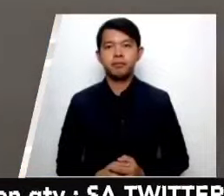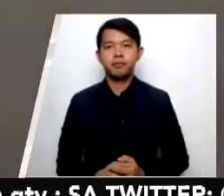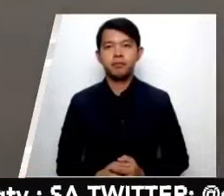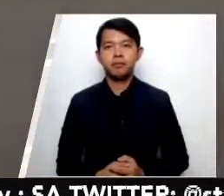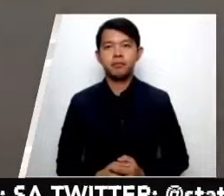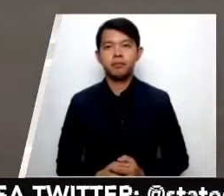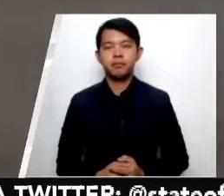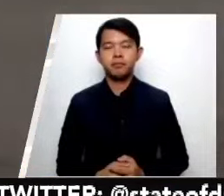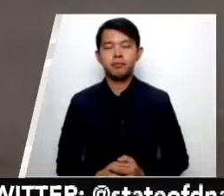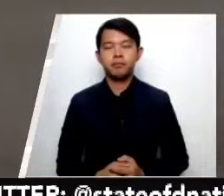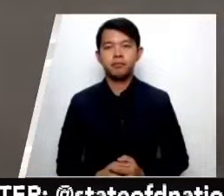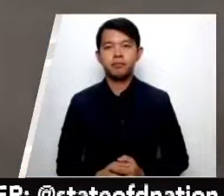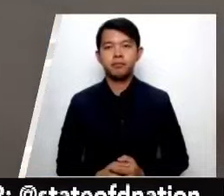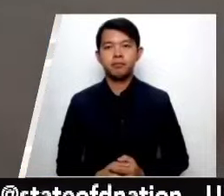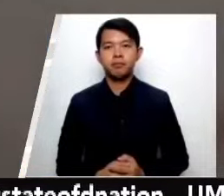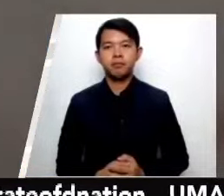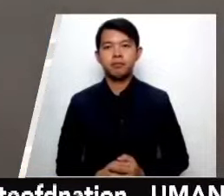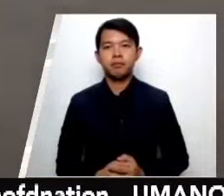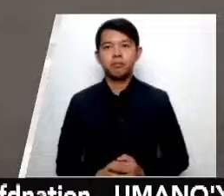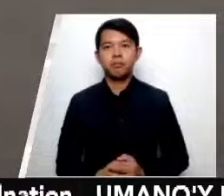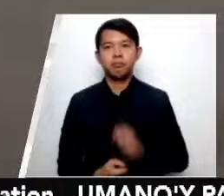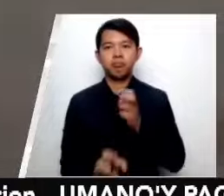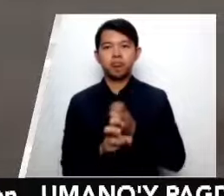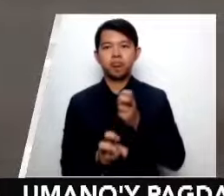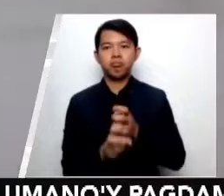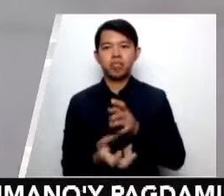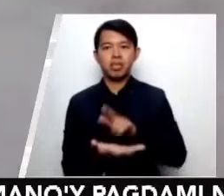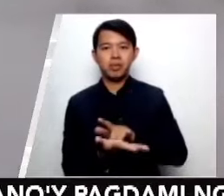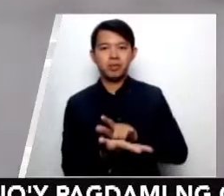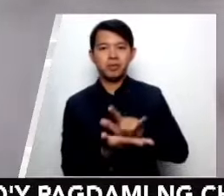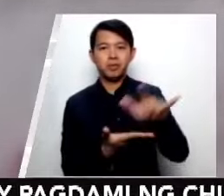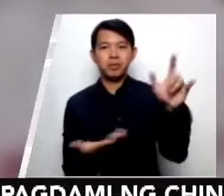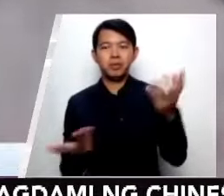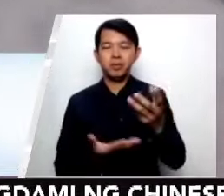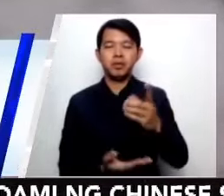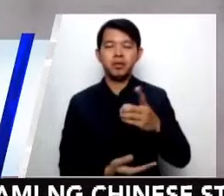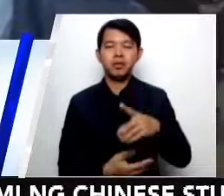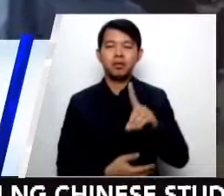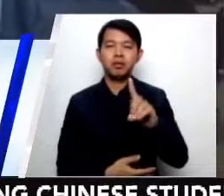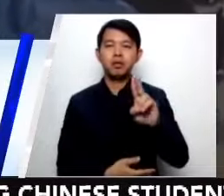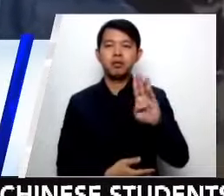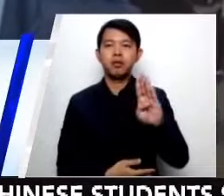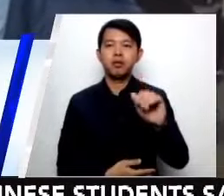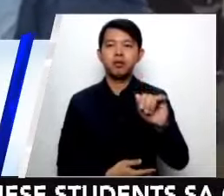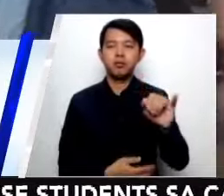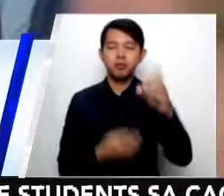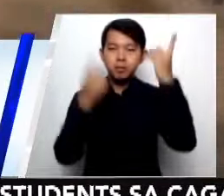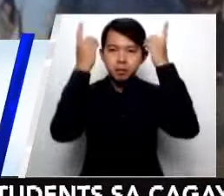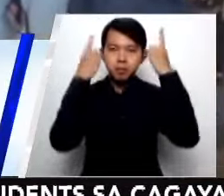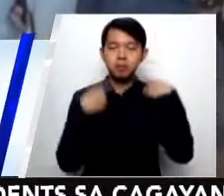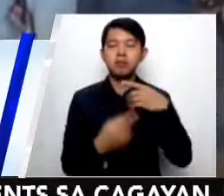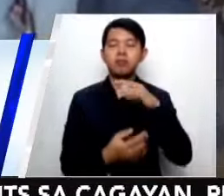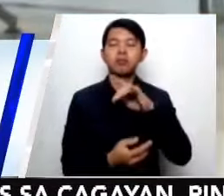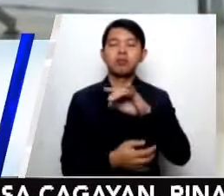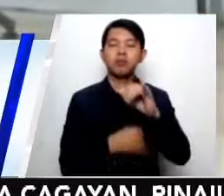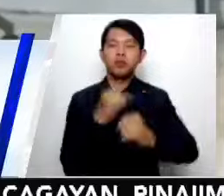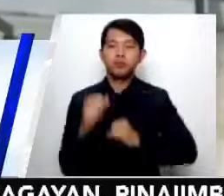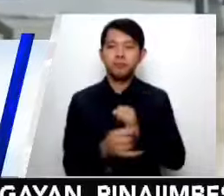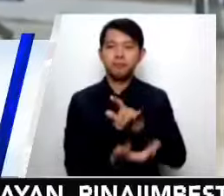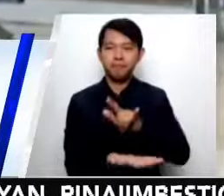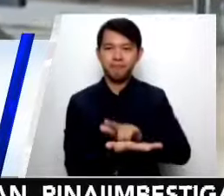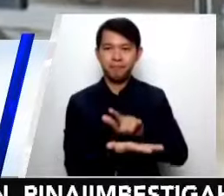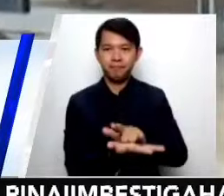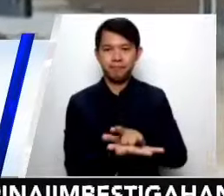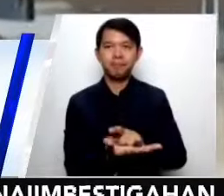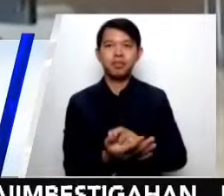Pahirapan ang pag-takeoff ng mga eroplano sa Dubai International Airport. Pinahakasi ang tarmac ng isa sa pinakaabalang paliparan sa buong mundo. Ang